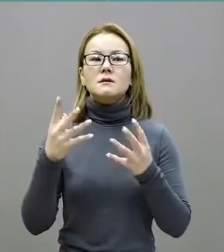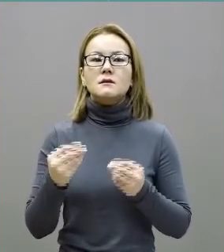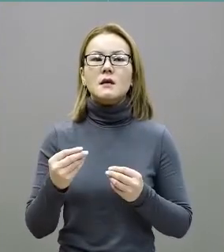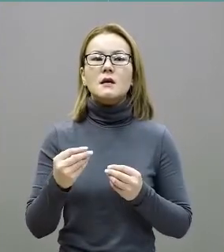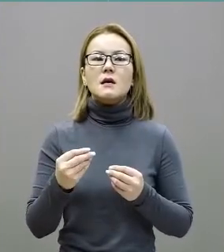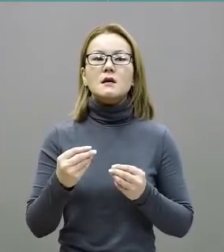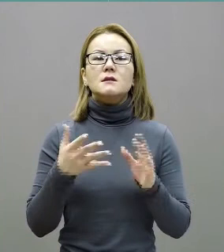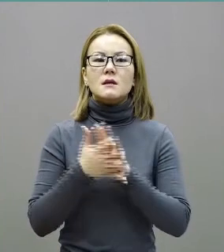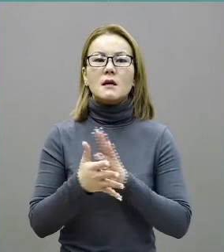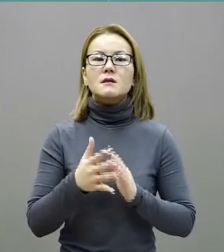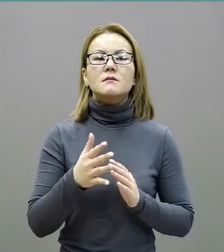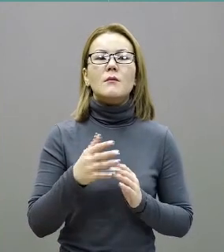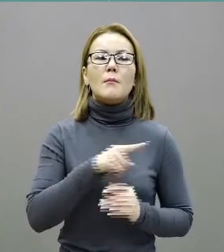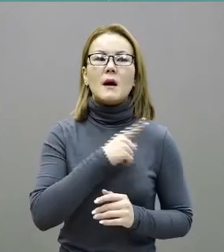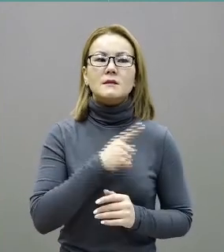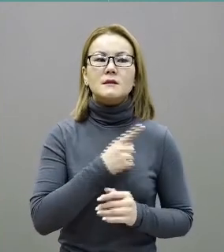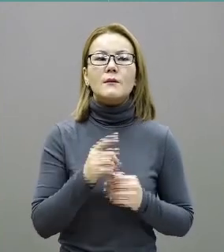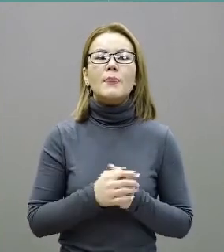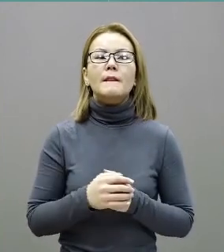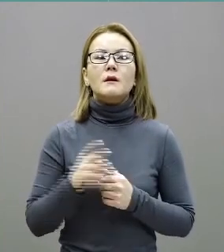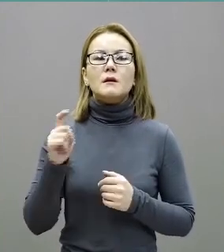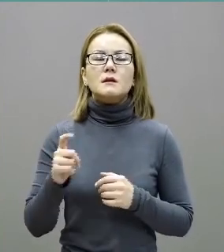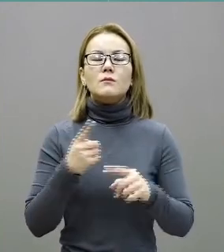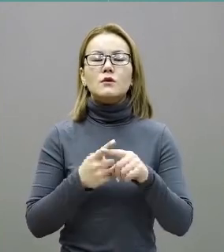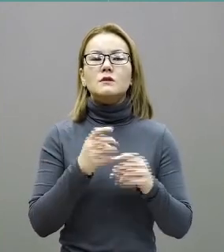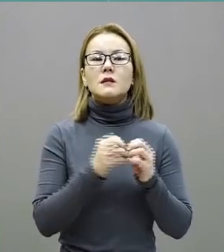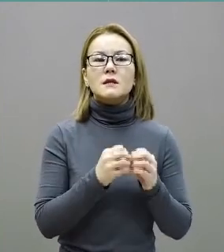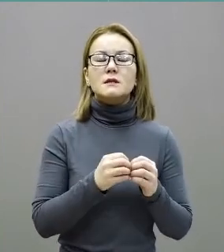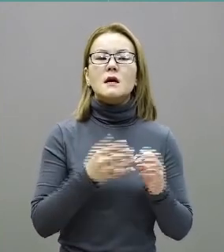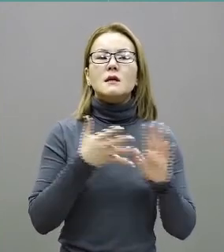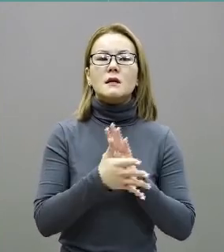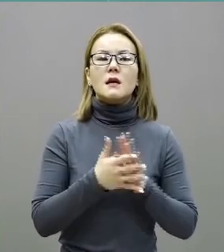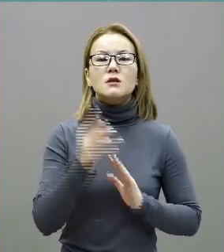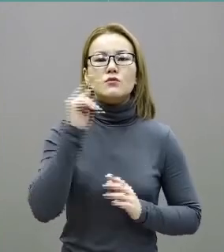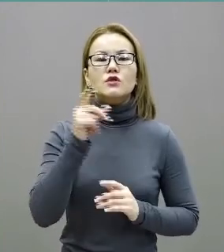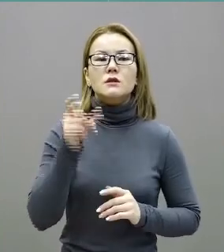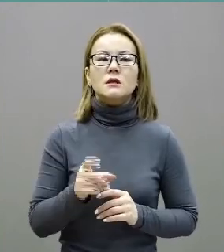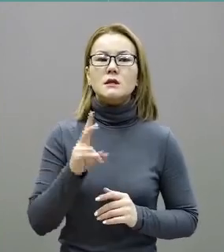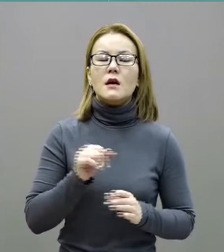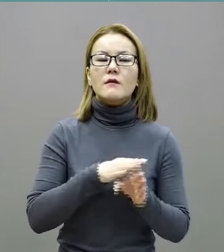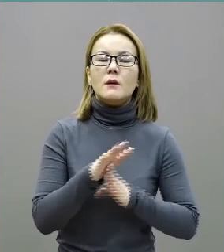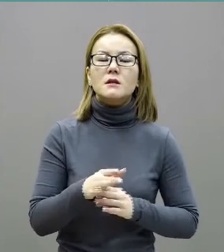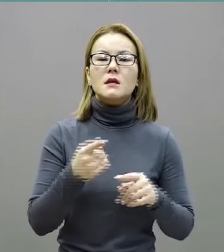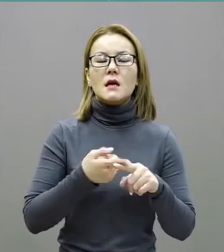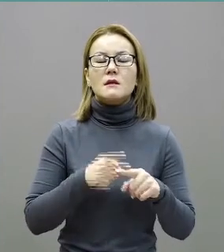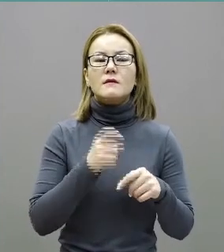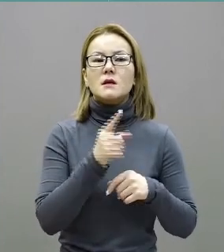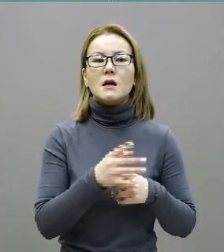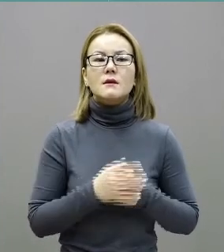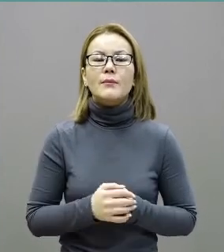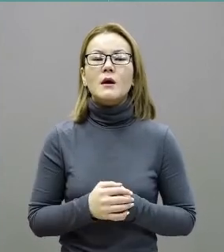мастер на выполнение этого заказа тогда x 10 дней тратит ученик на выполнение этого